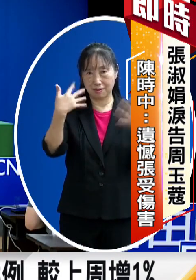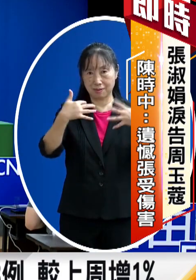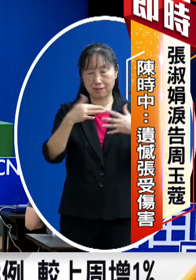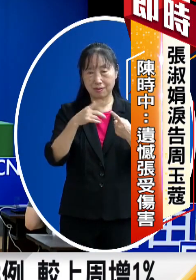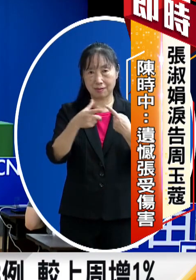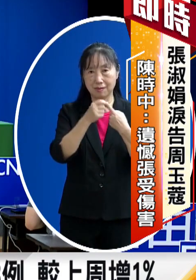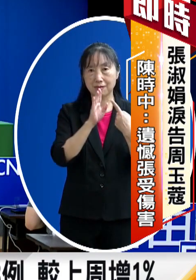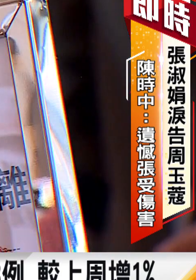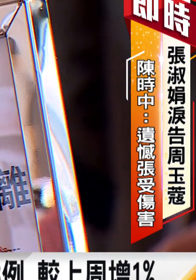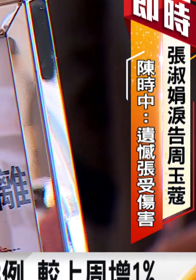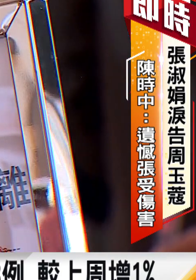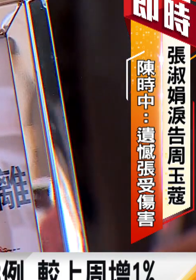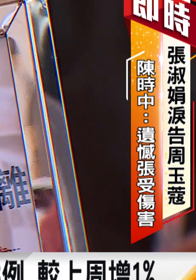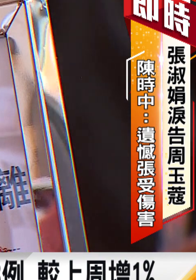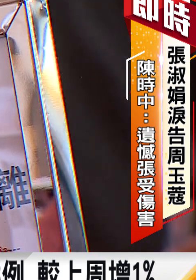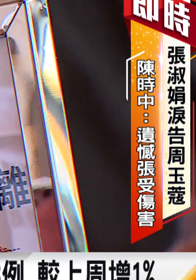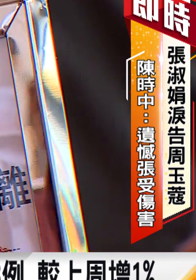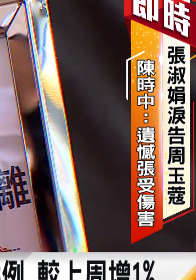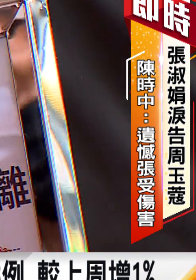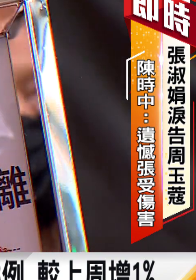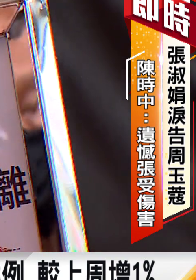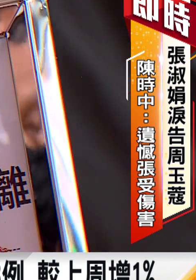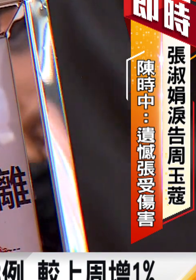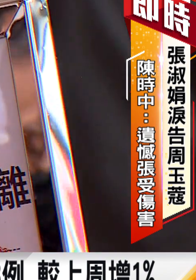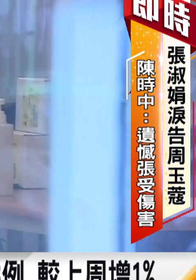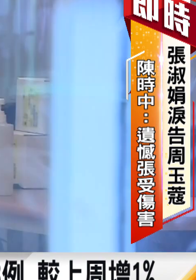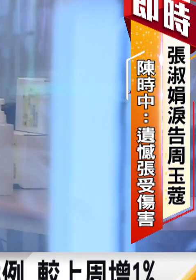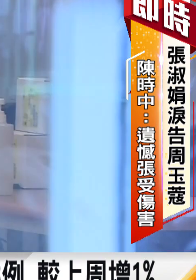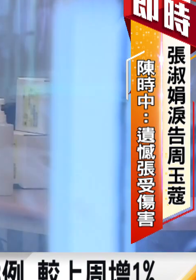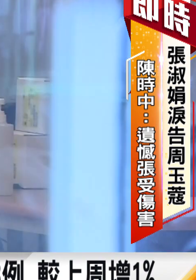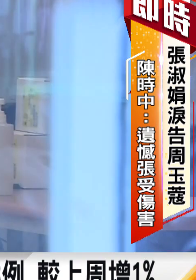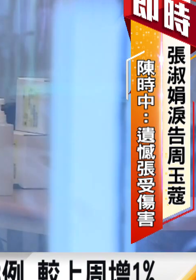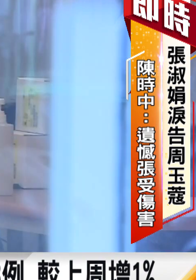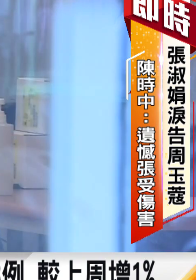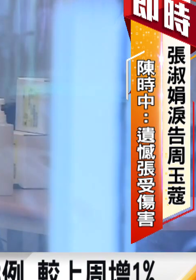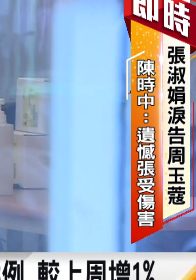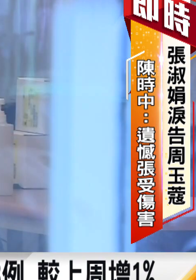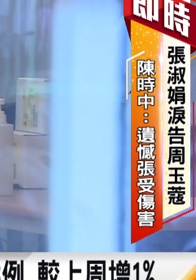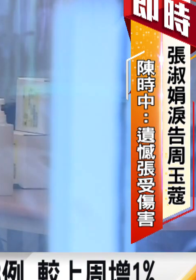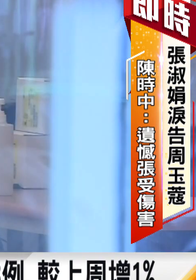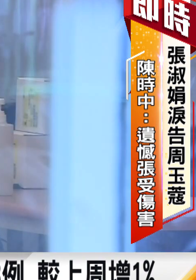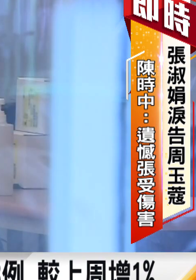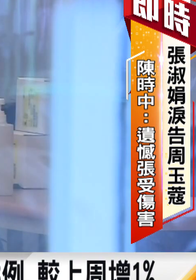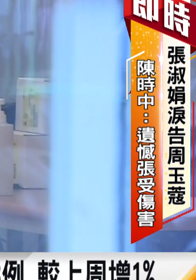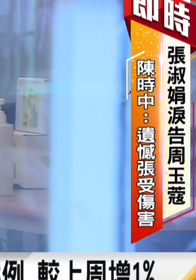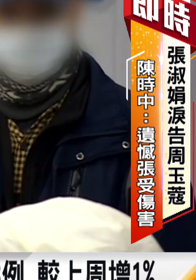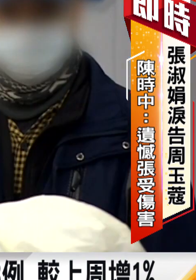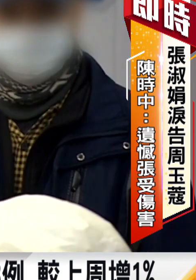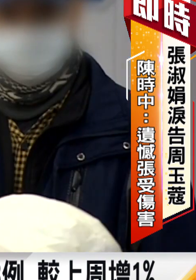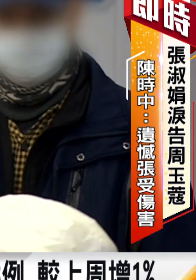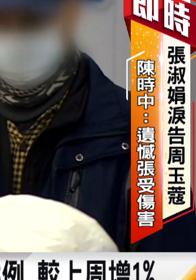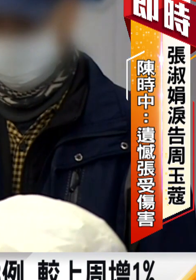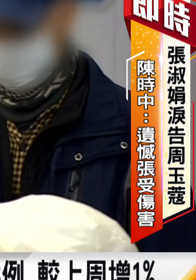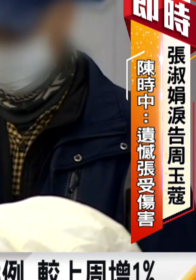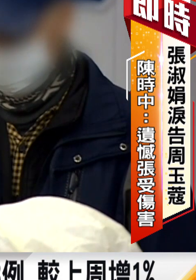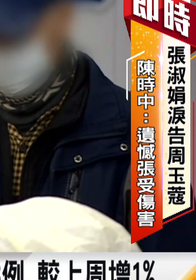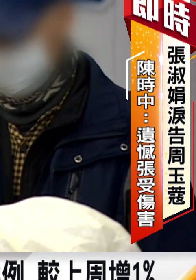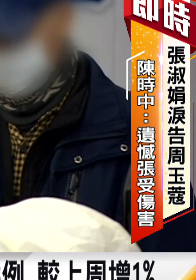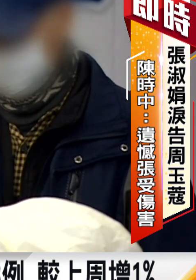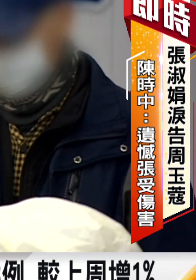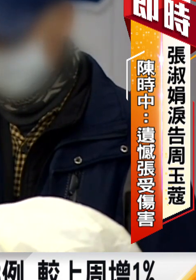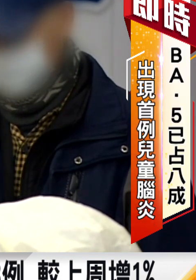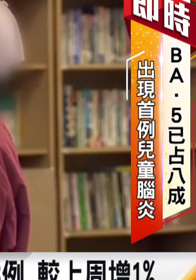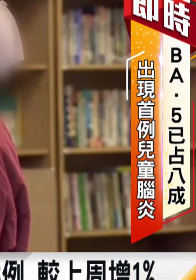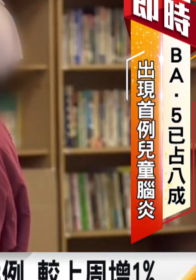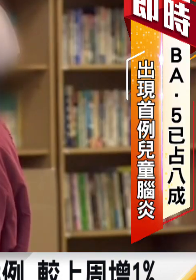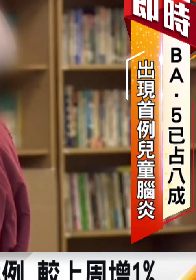香港快速松绑，毕竟国内疫情还没收尾。26日新增28513例，境外移入